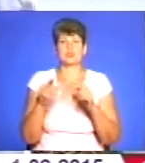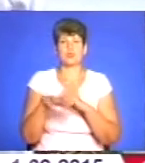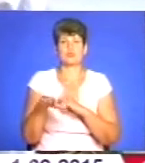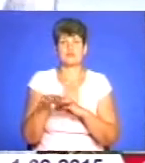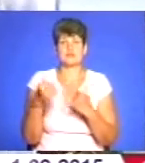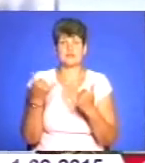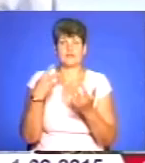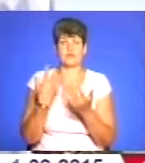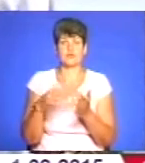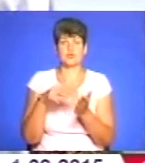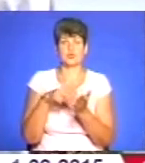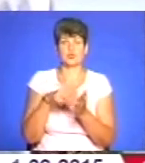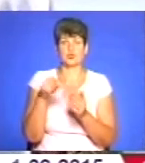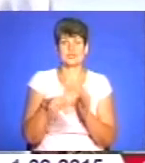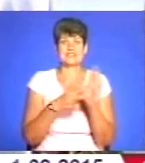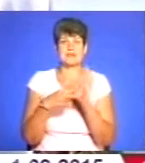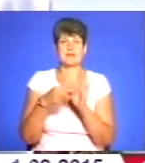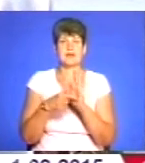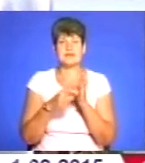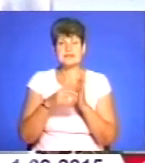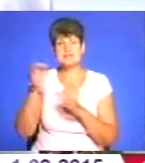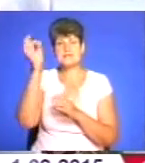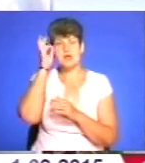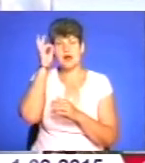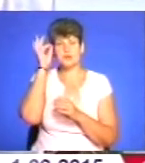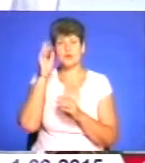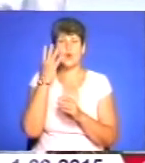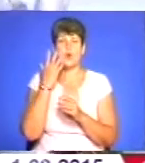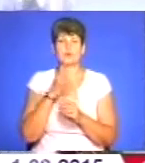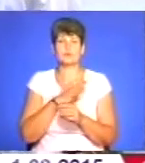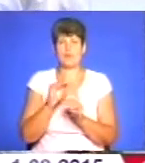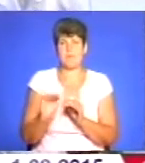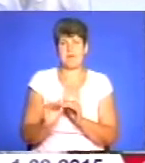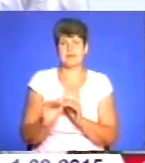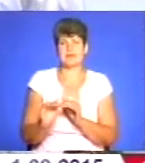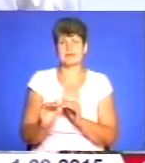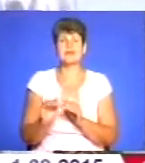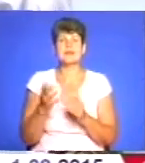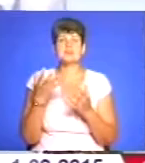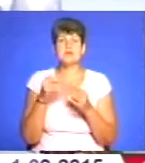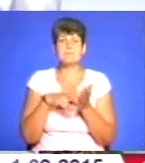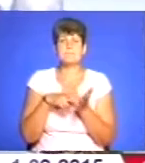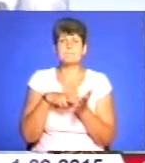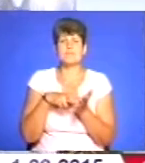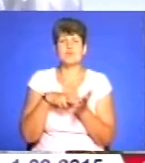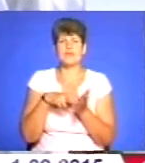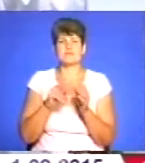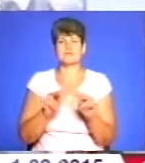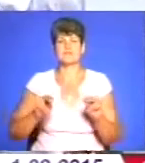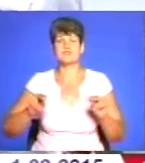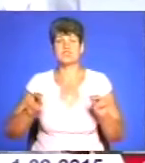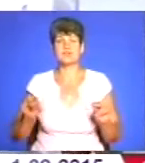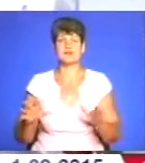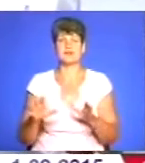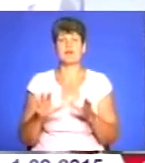вже стою тут, а вже семикласник. Згадую, як коли був маленький такий, ще боявся вчителів цього це,